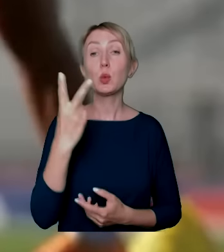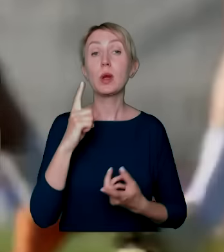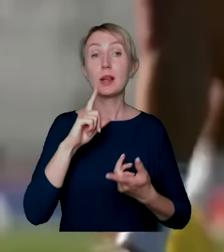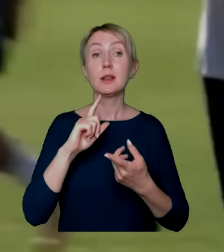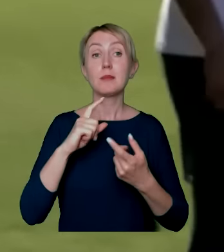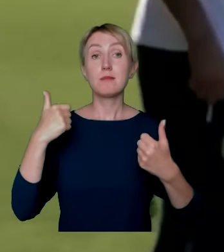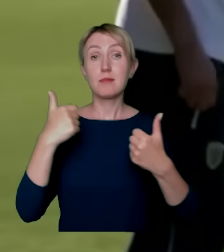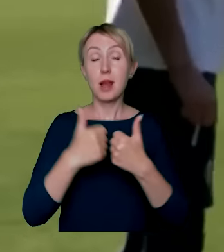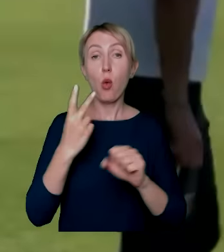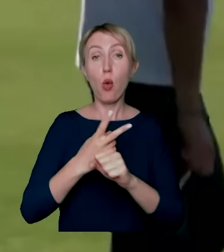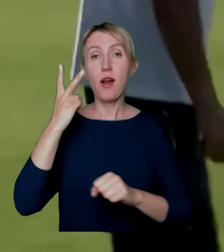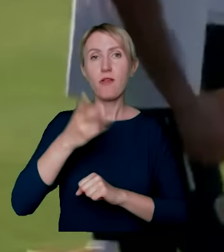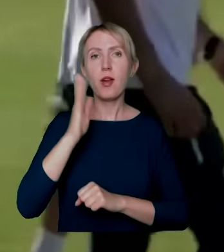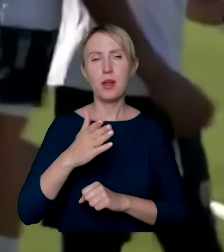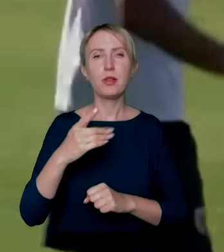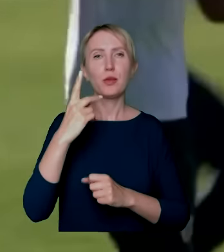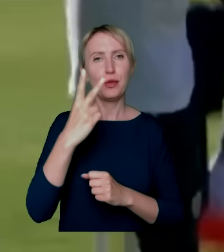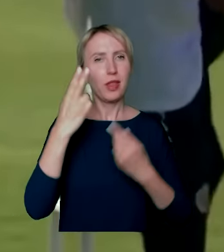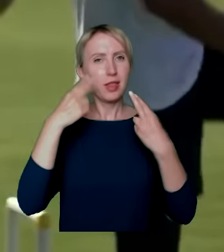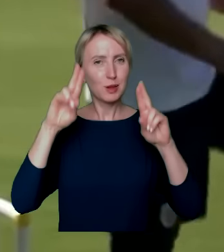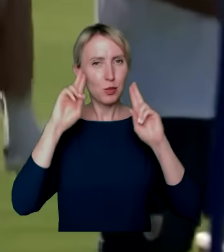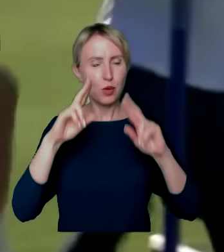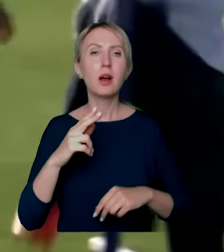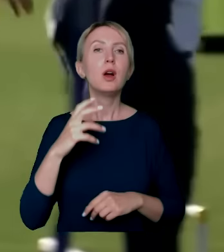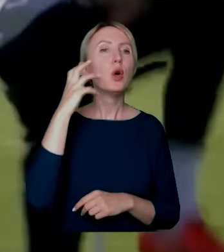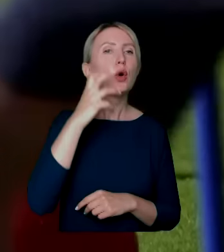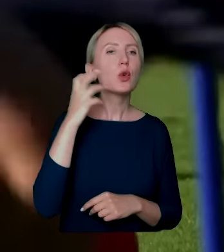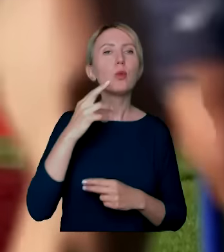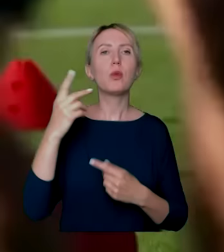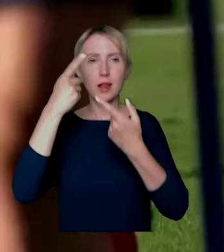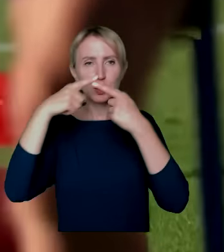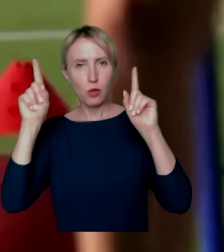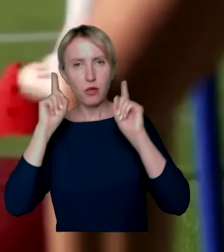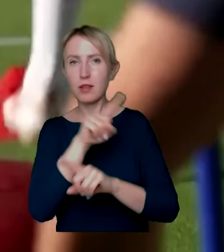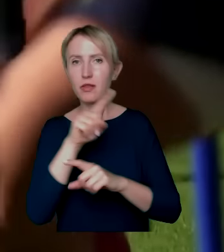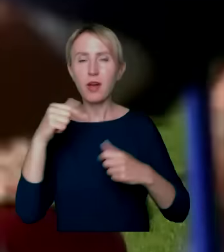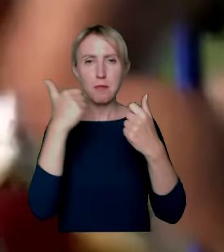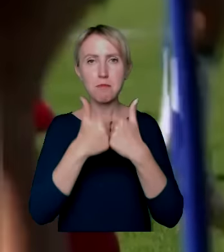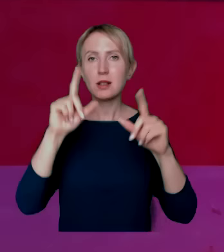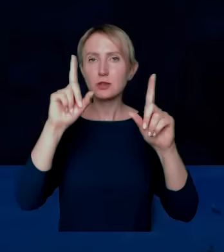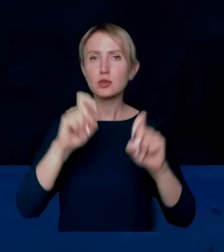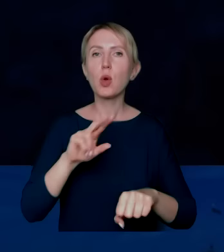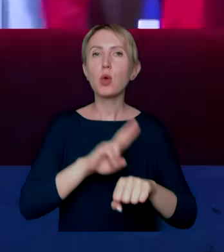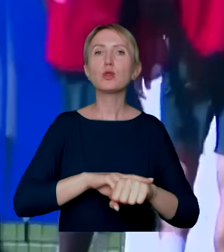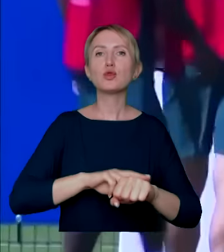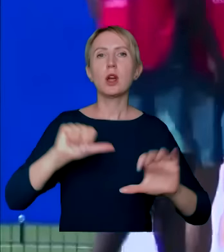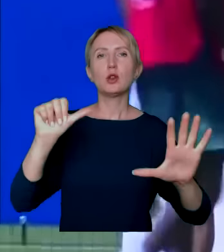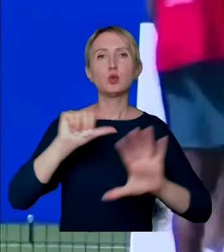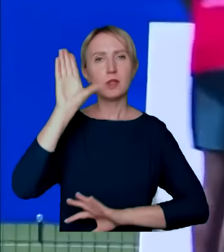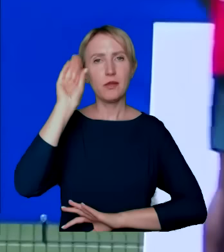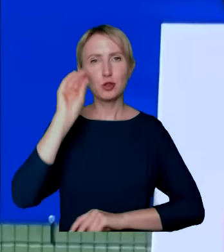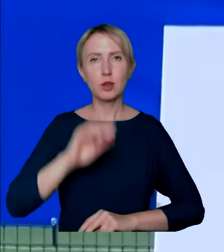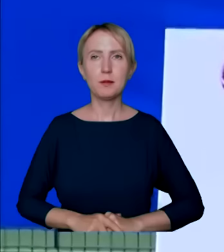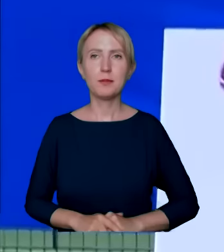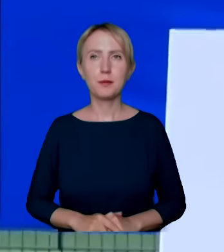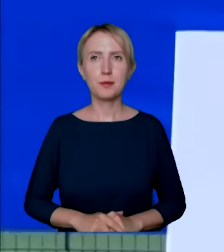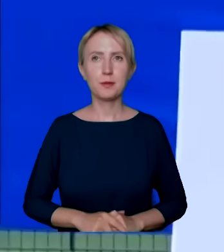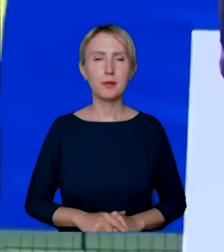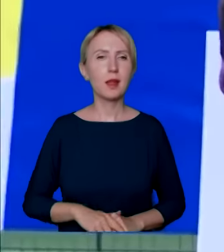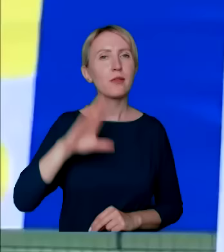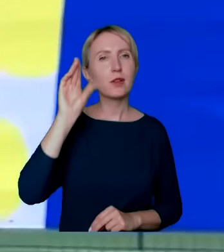awans powalczą dwie niespodzianki zmagań – Rumunia oraz Słowacja. Oba mecze rozpoczną się o godzinie 18. Wieczorem